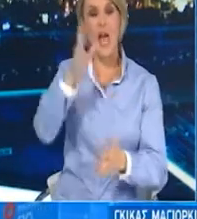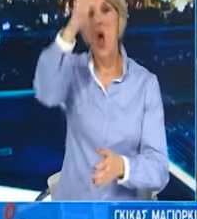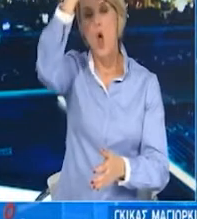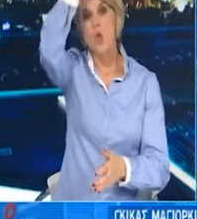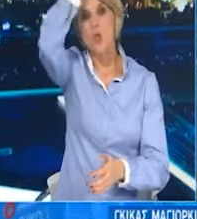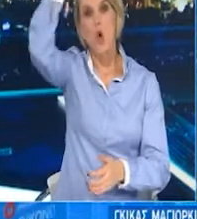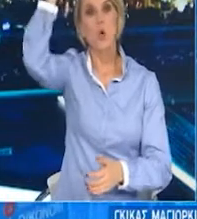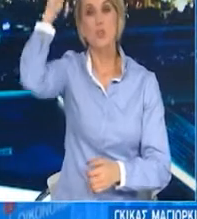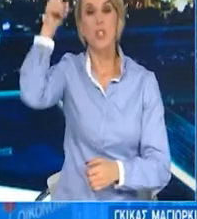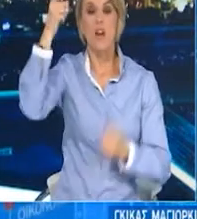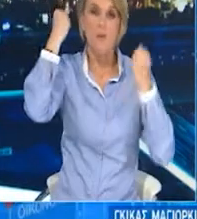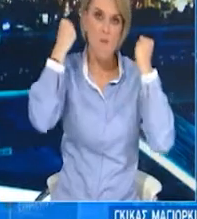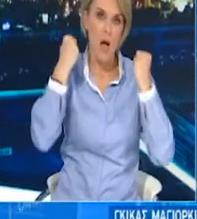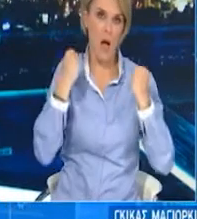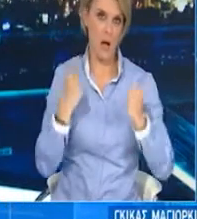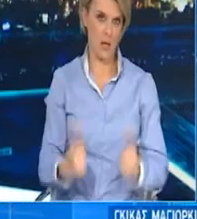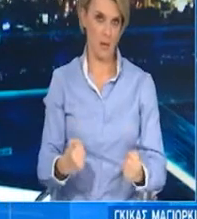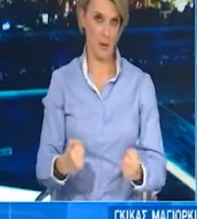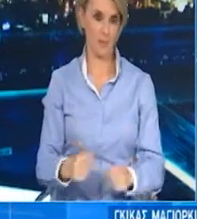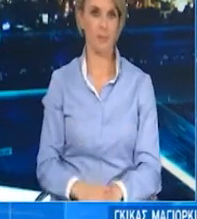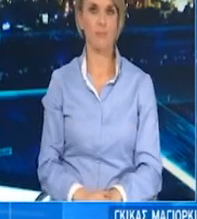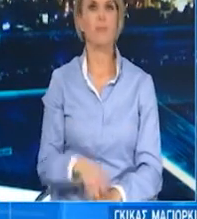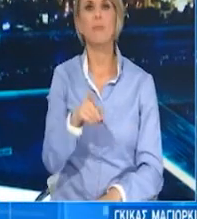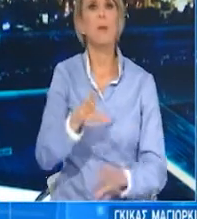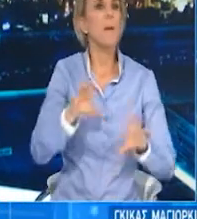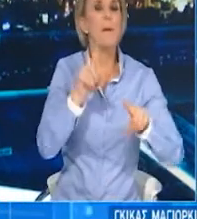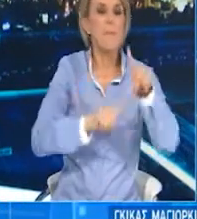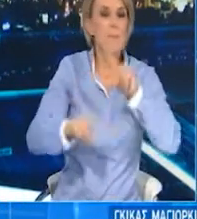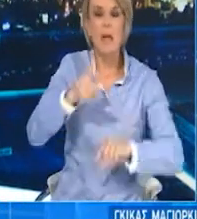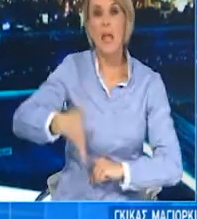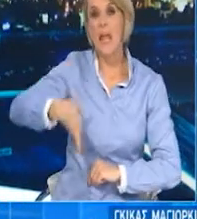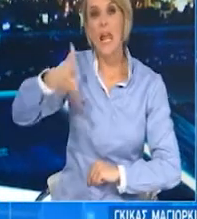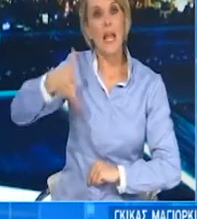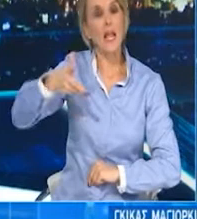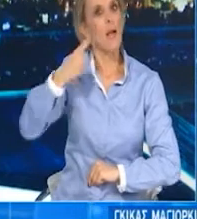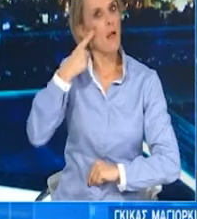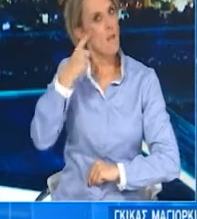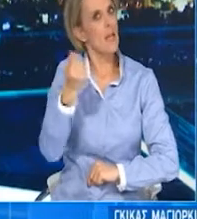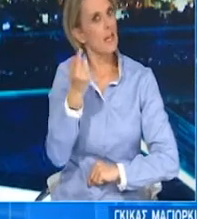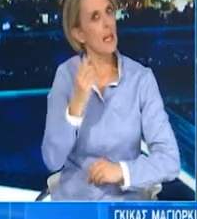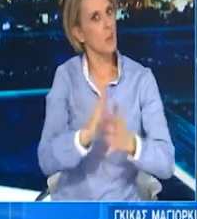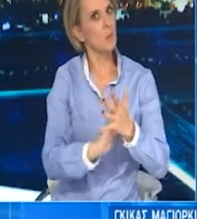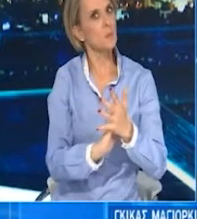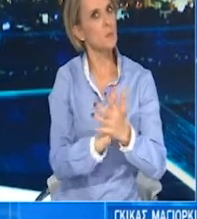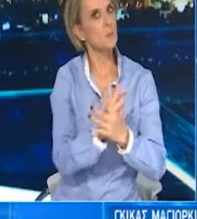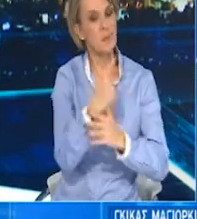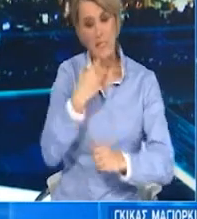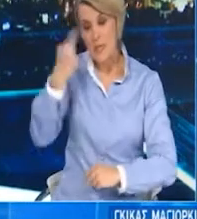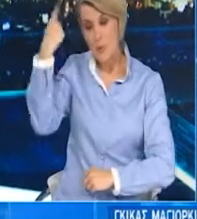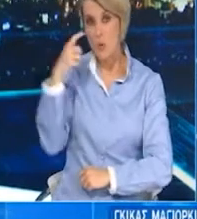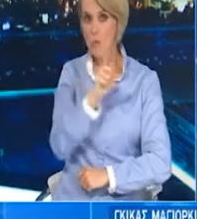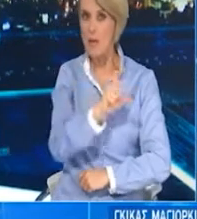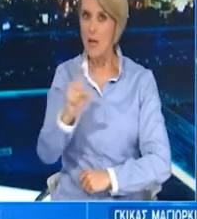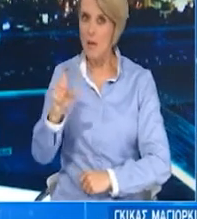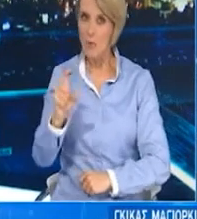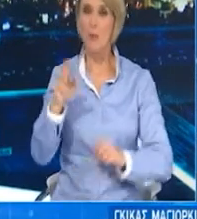είναι γενικά σε πτωτική πορεία. Η ηλικιακή κατανομή των νέων διαγνώσεων έδειξε μία βελτίωση και έτσι προς το τέλος της προηγούμενης εβδομάδας καταγράφηκε